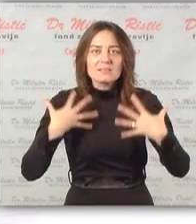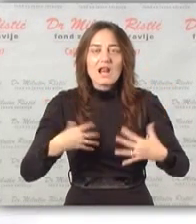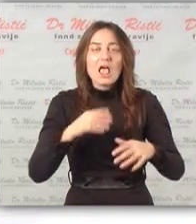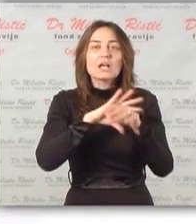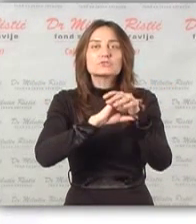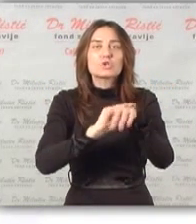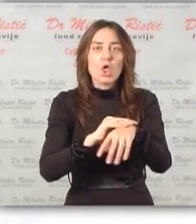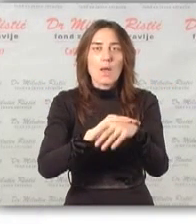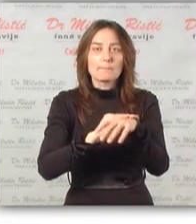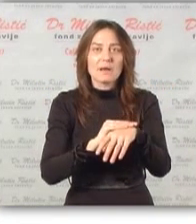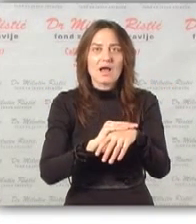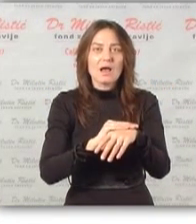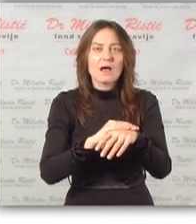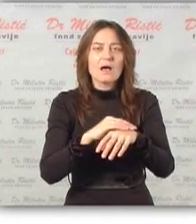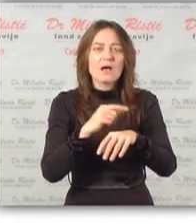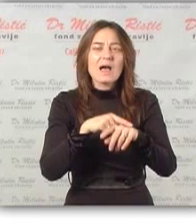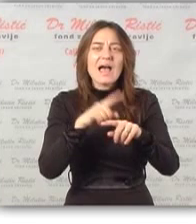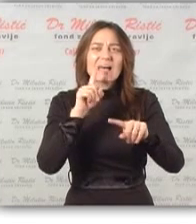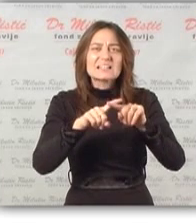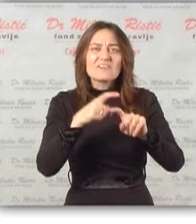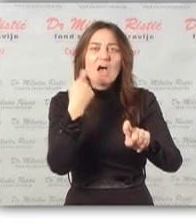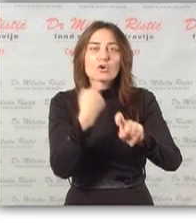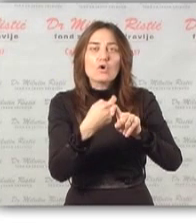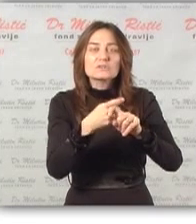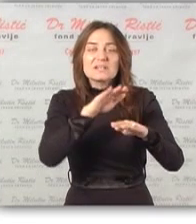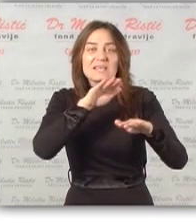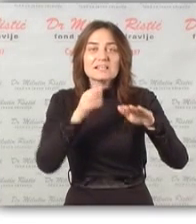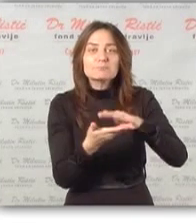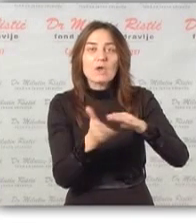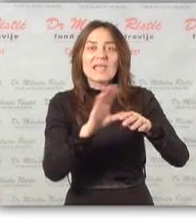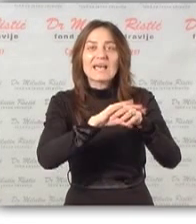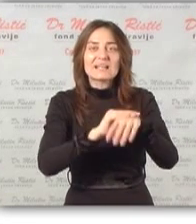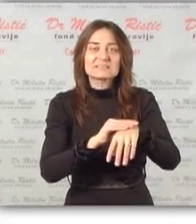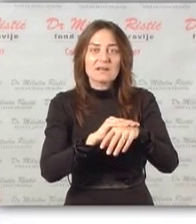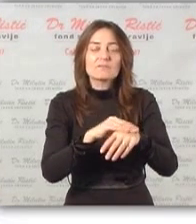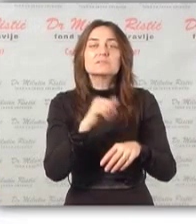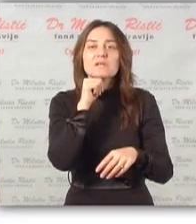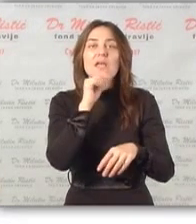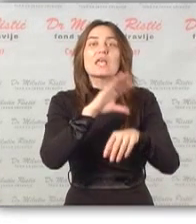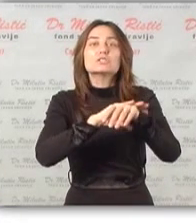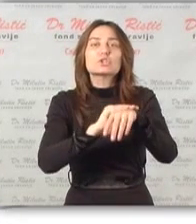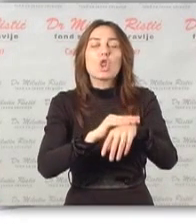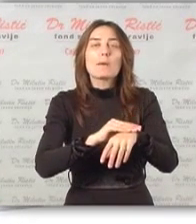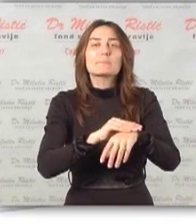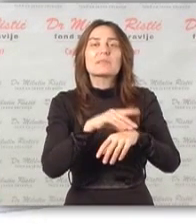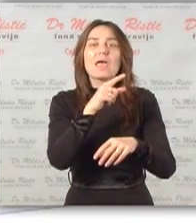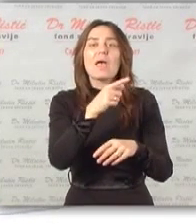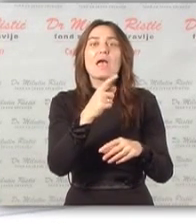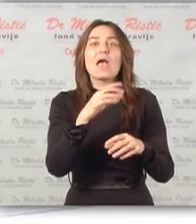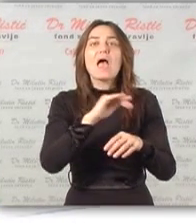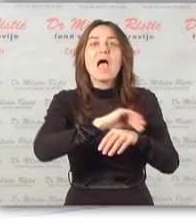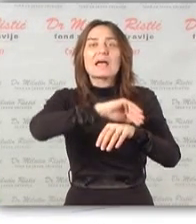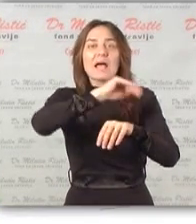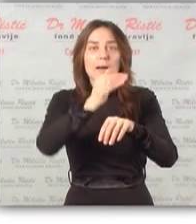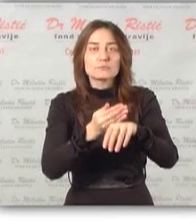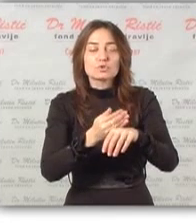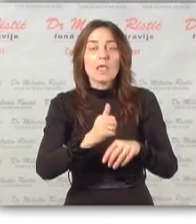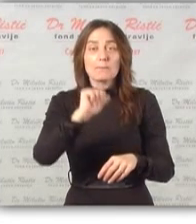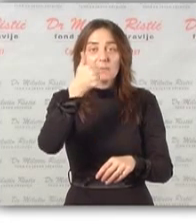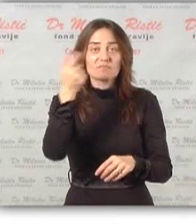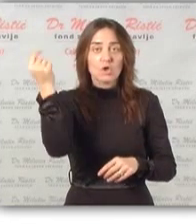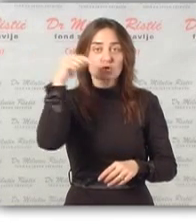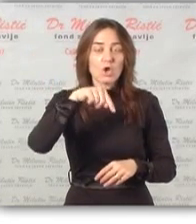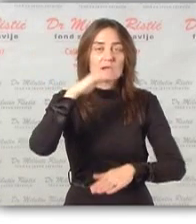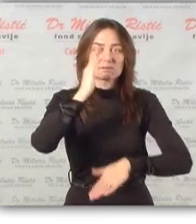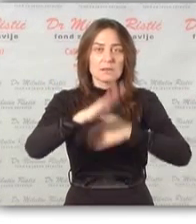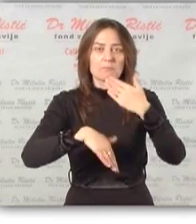dijelova zgloba. Zglobne hrskavice, kosti ispod zglobne hrskavice i zglobne kapsule.